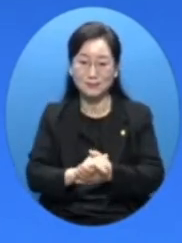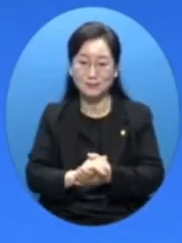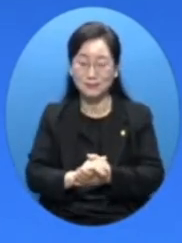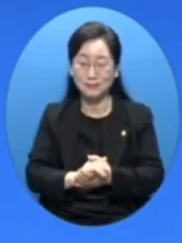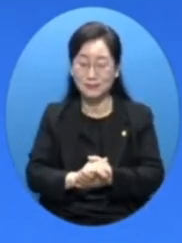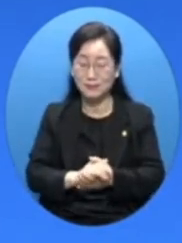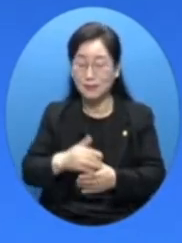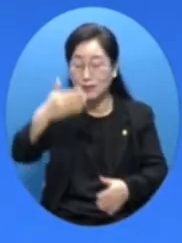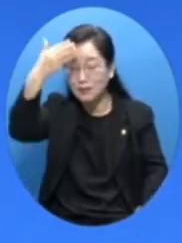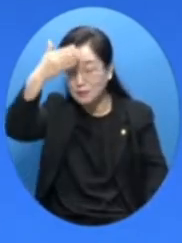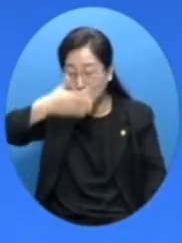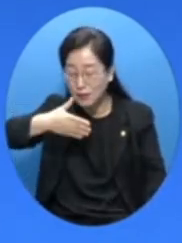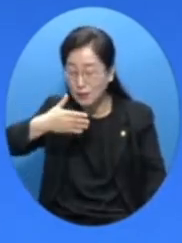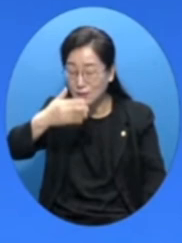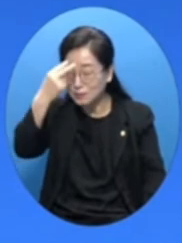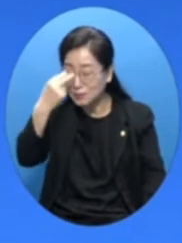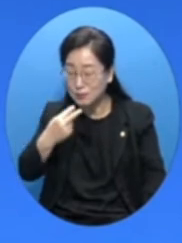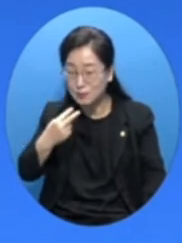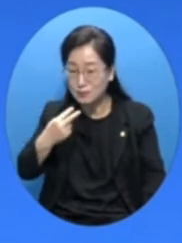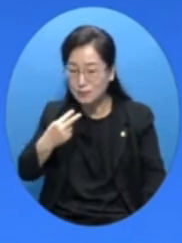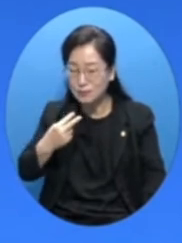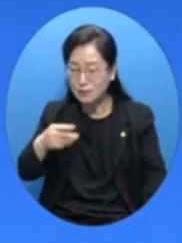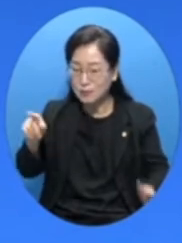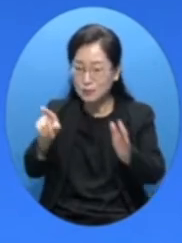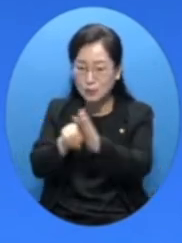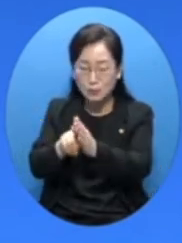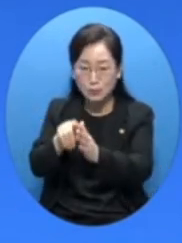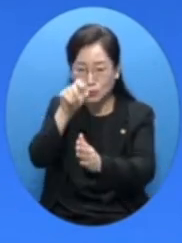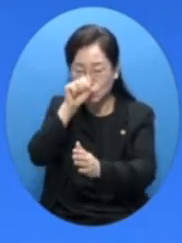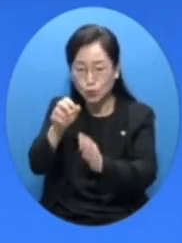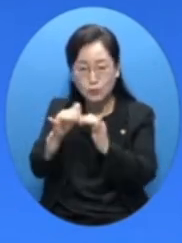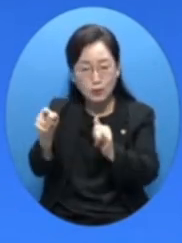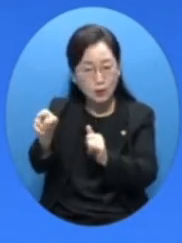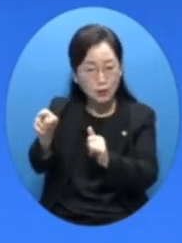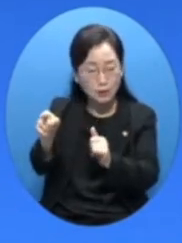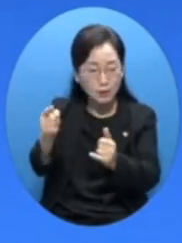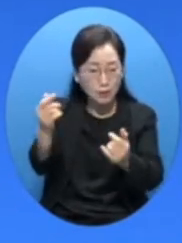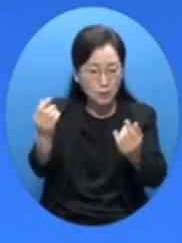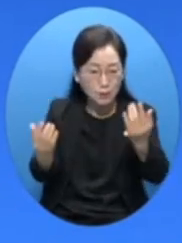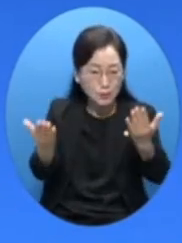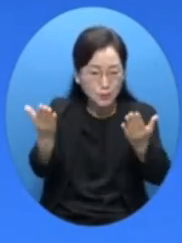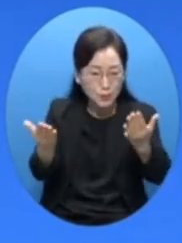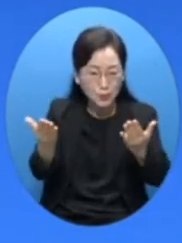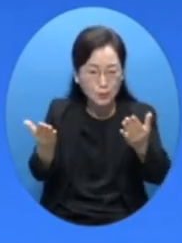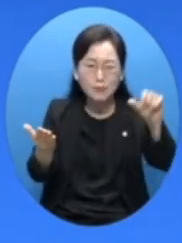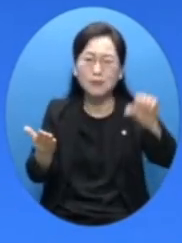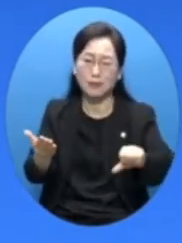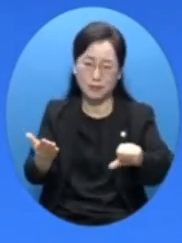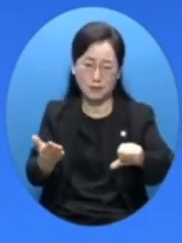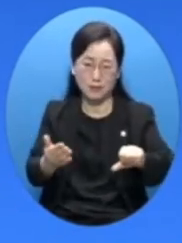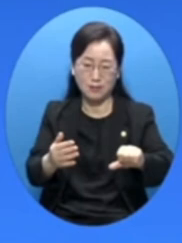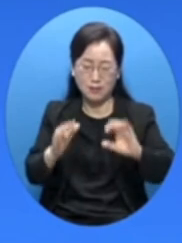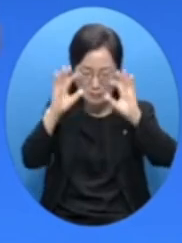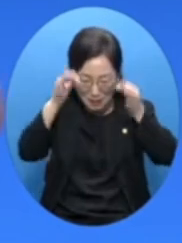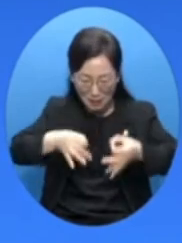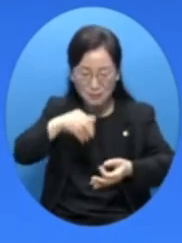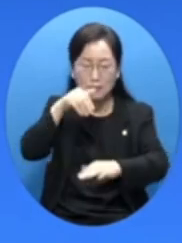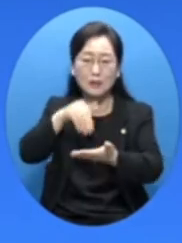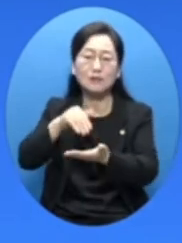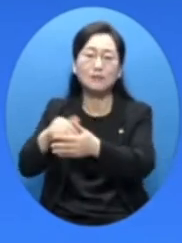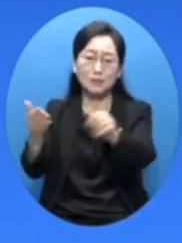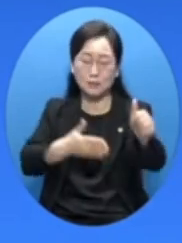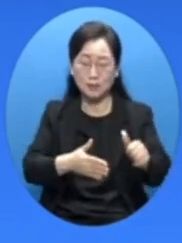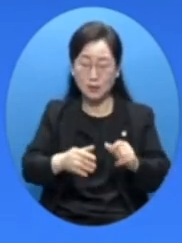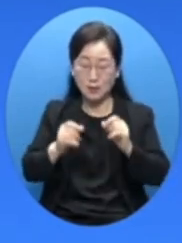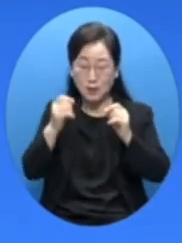앞을 보지 못하고 믿음이 깊은 사람보다 못한 삶을 살 때가 많습니다. 우린 반성해야 됩니다. 우리가 눈을 뜨고